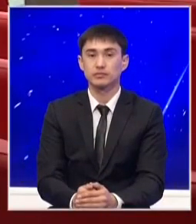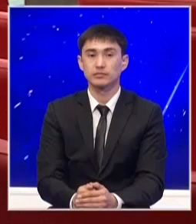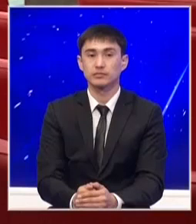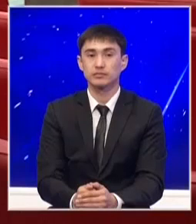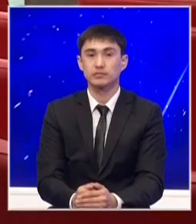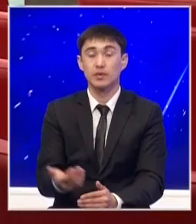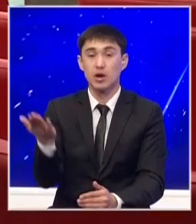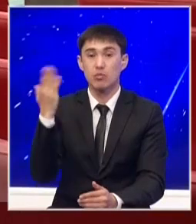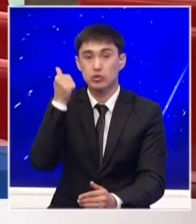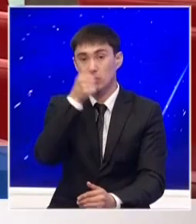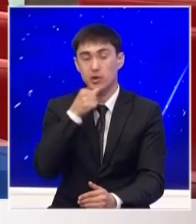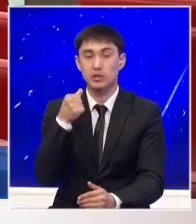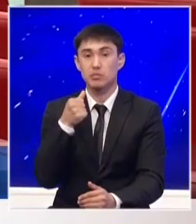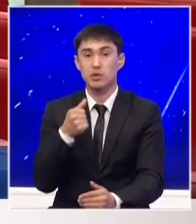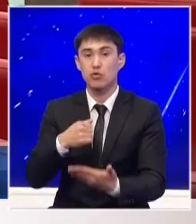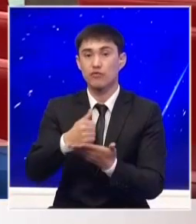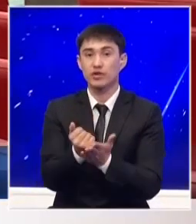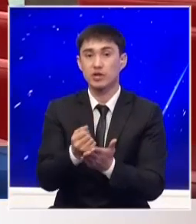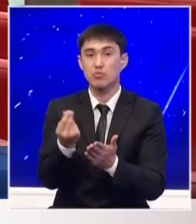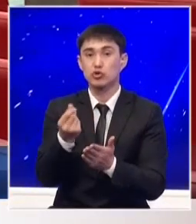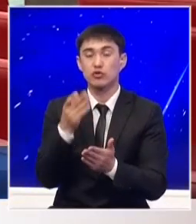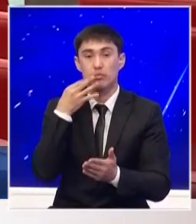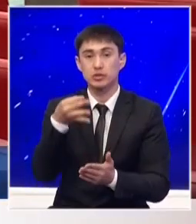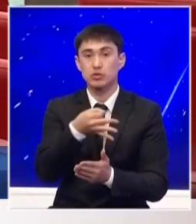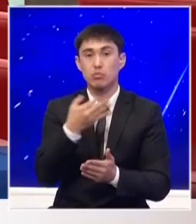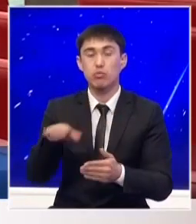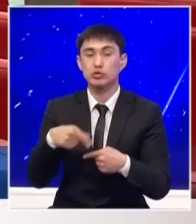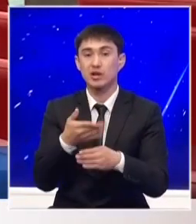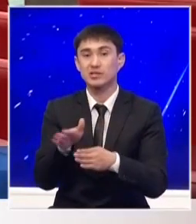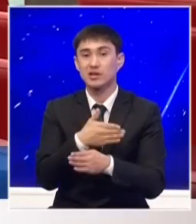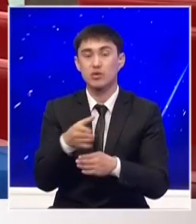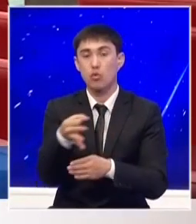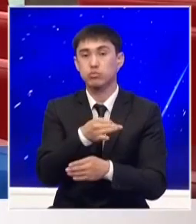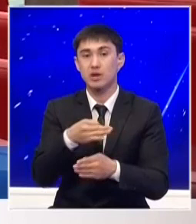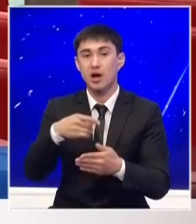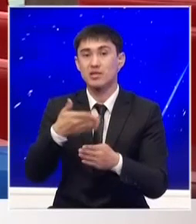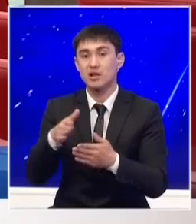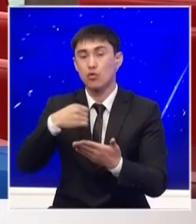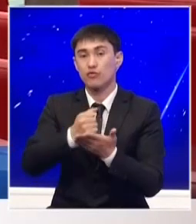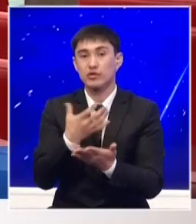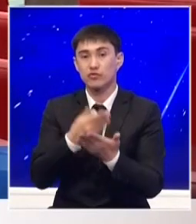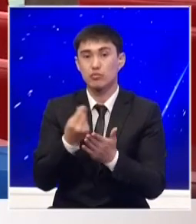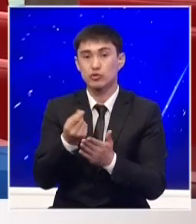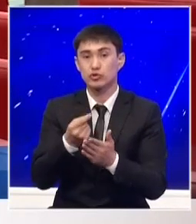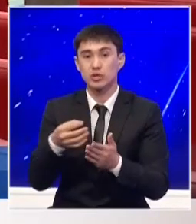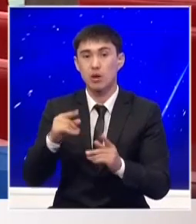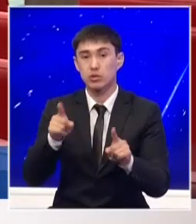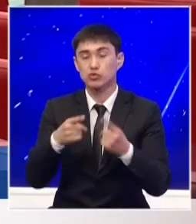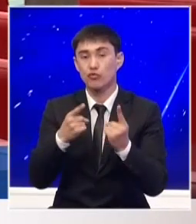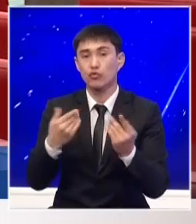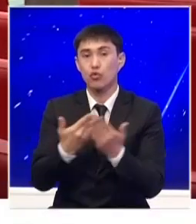в прошлом году мы утвердили бюджет в Алматинской области после разделения области Мы отдельно утвердили свой бюджет на образованные области